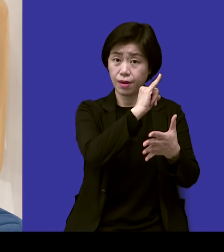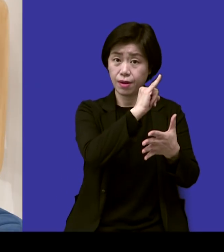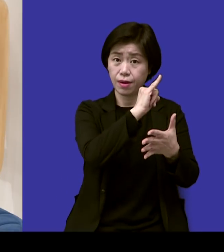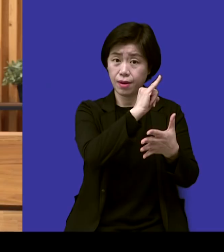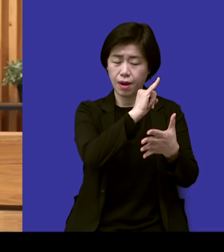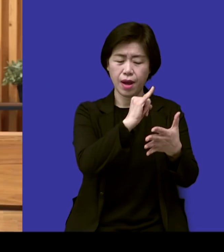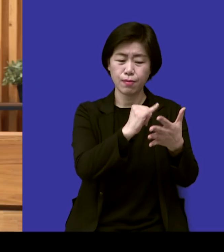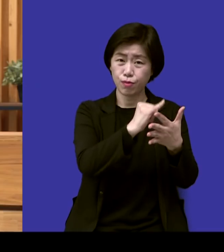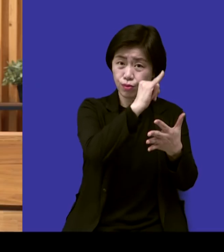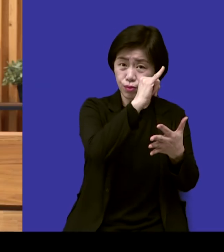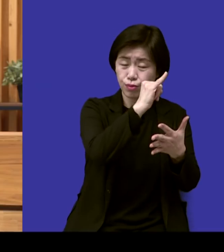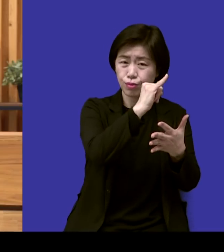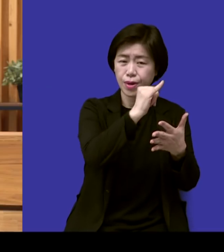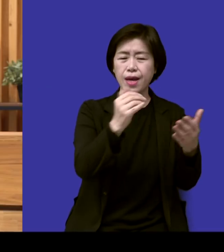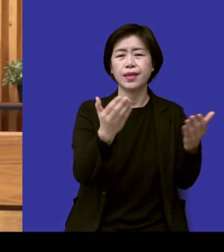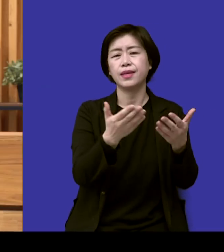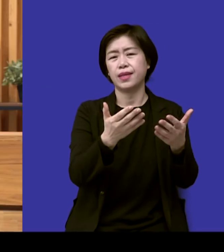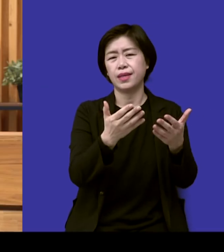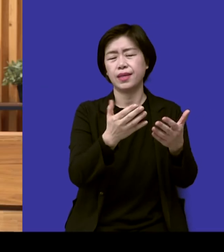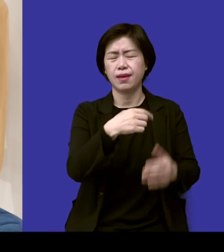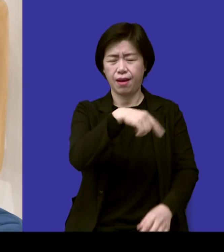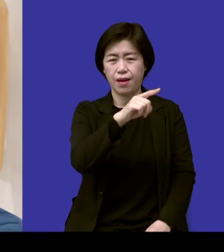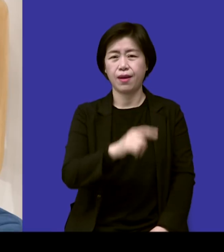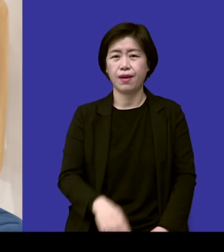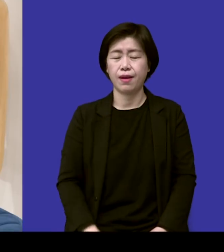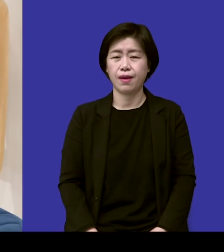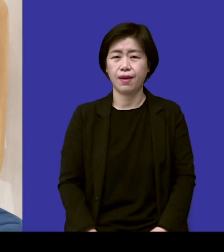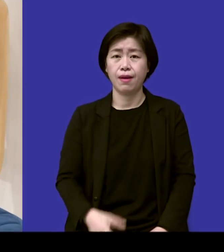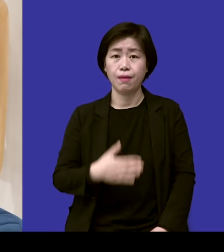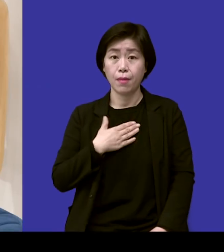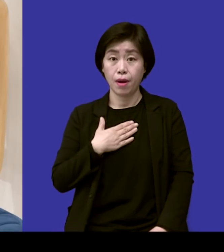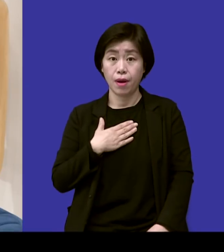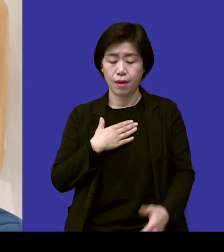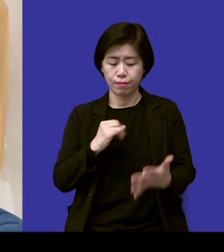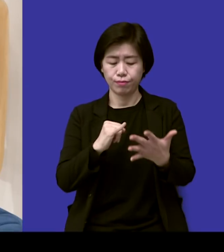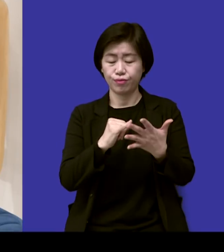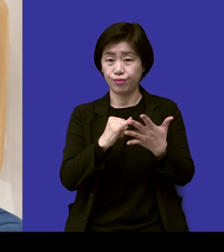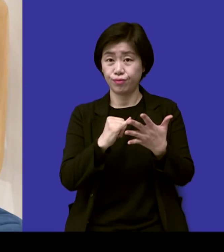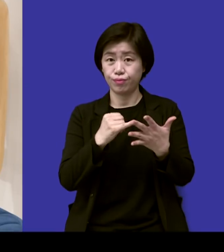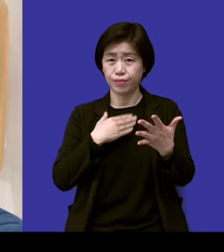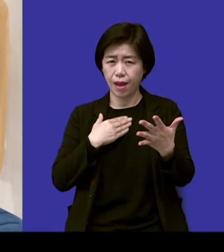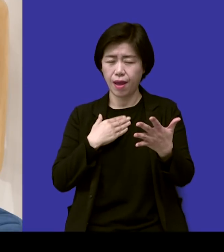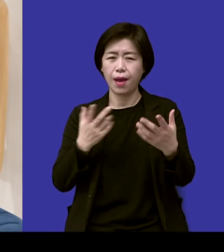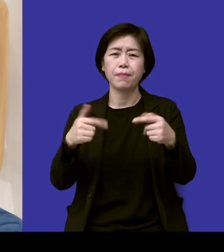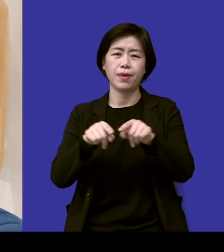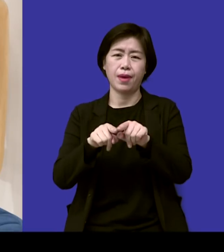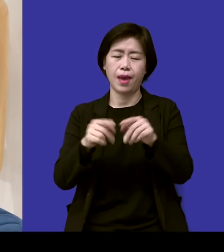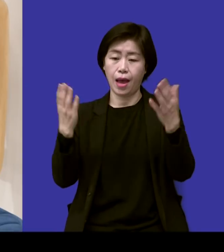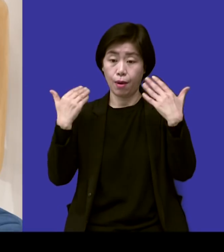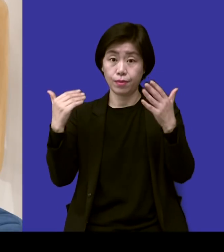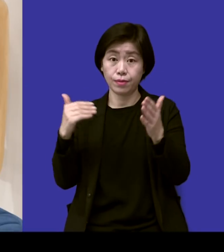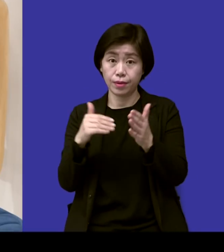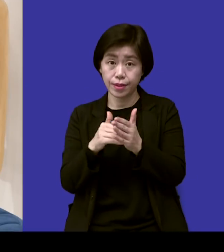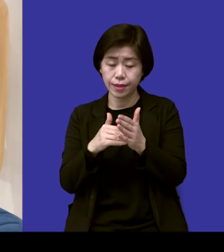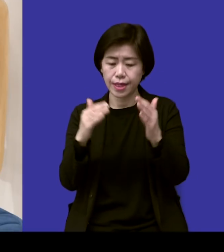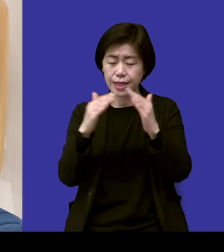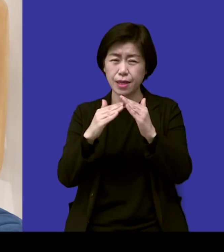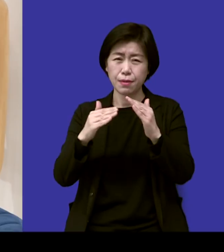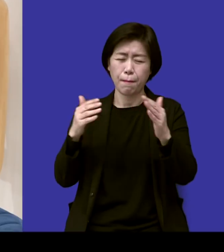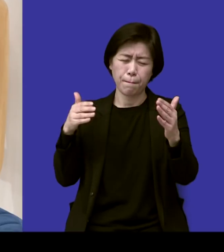일하러 갔고 둘째 누나랑 셋째 누나랑 저랑 저는 이제 학교 끝나고 불이 나게 뛰어오는 거예요. 아버지 밥 차려드려야